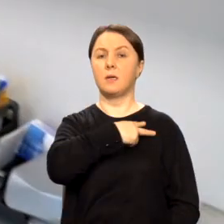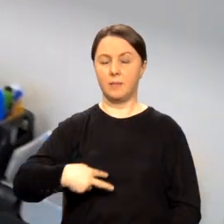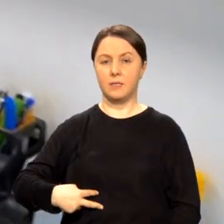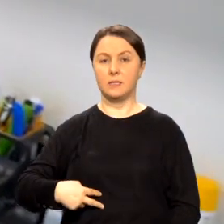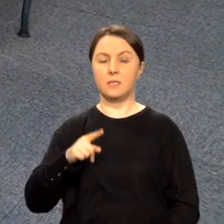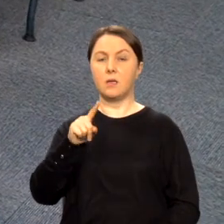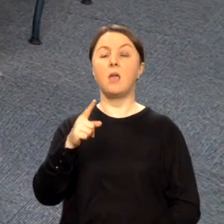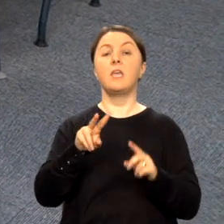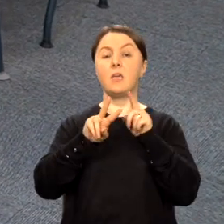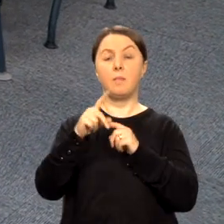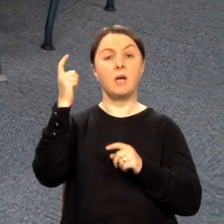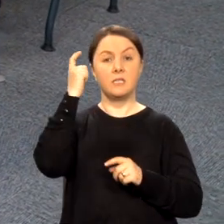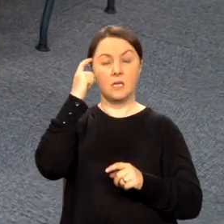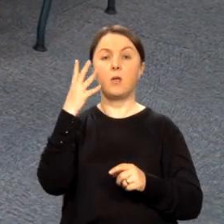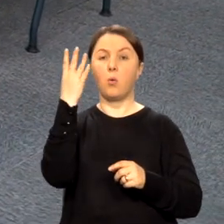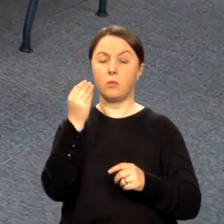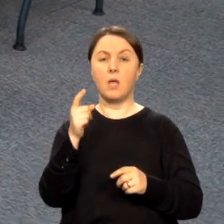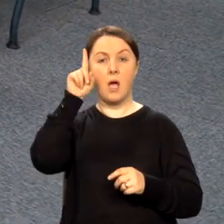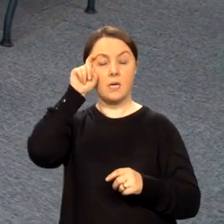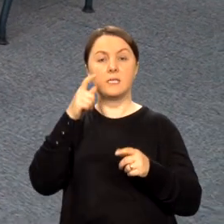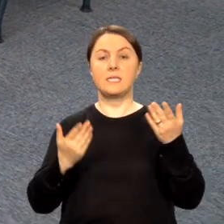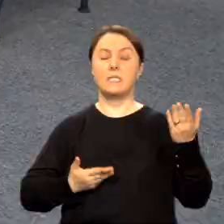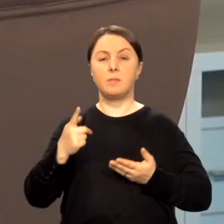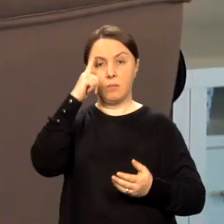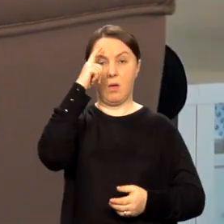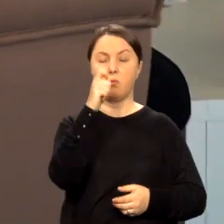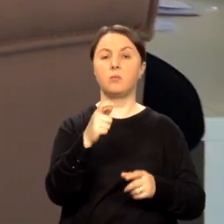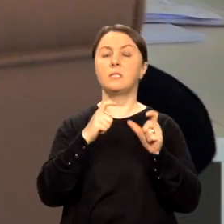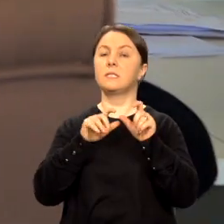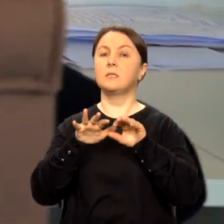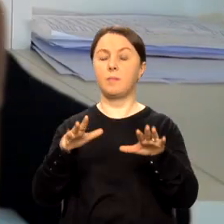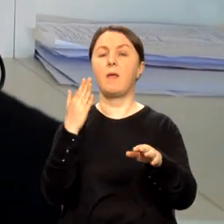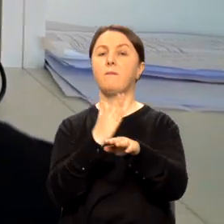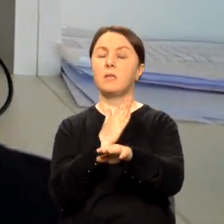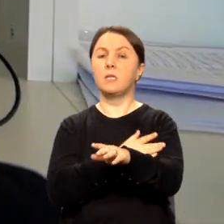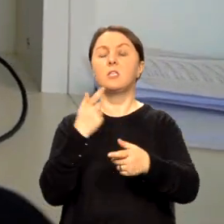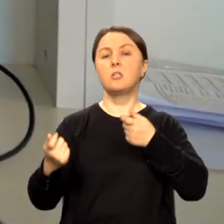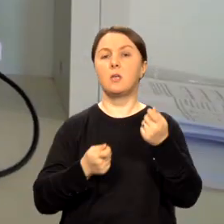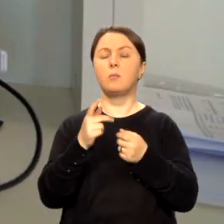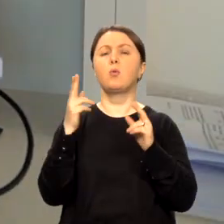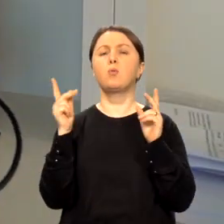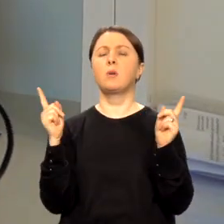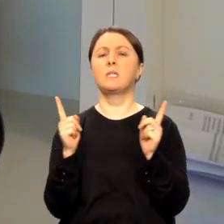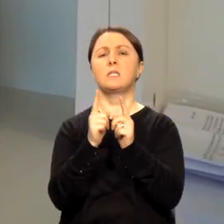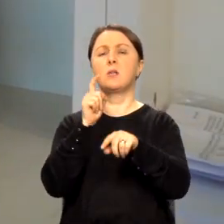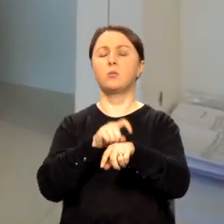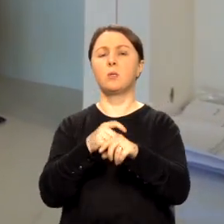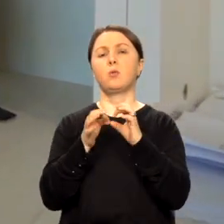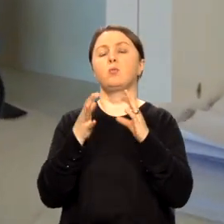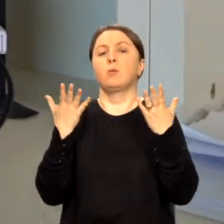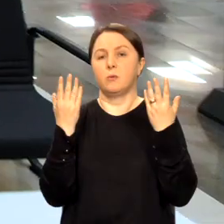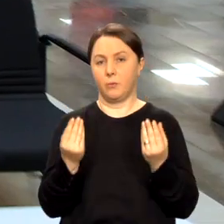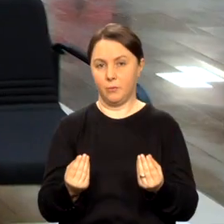Bağcılar Belediyesi'nde yapay zekaya dayalı akıllı hizmet başvuru sistemiyle vatandaşın işlemleri çok daha kısa